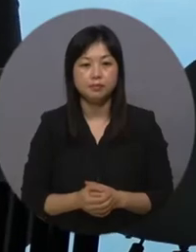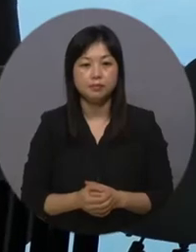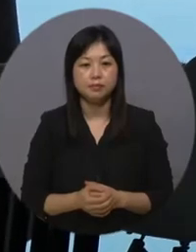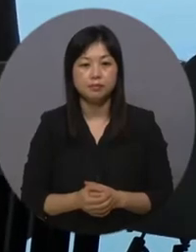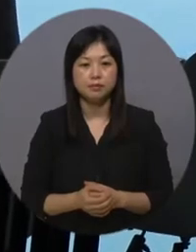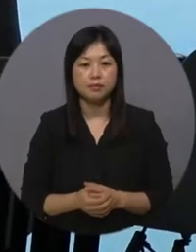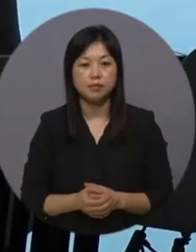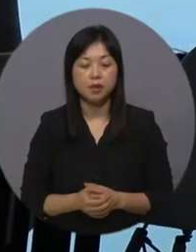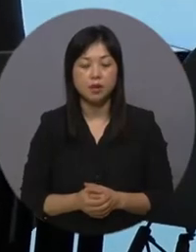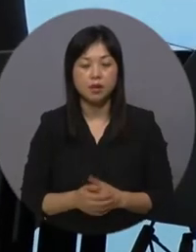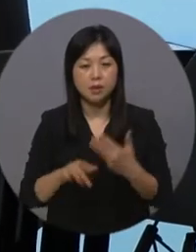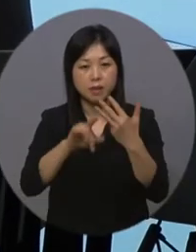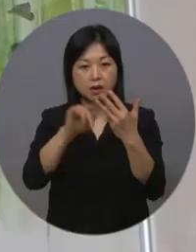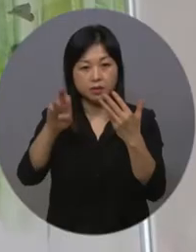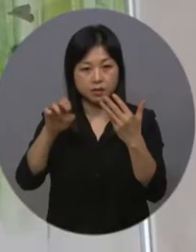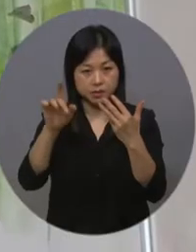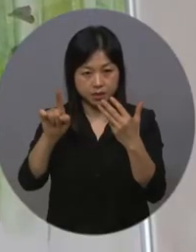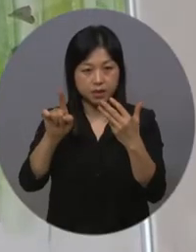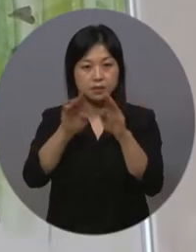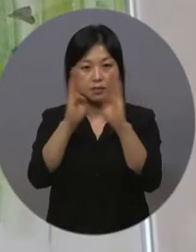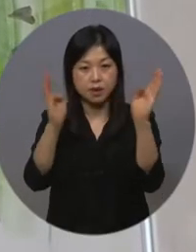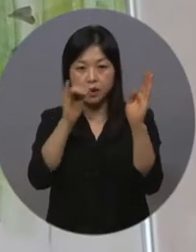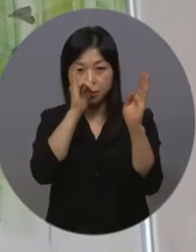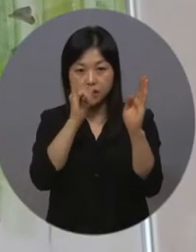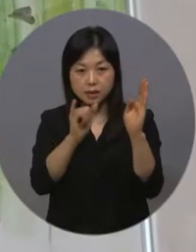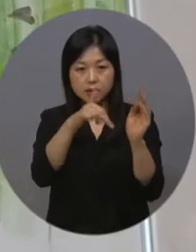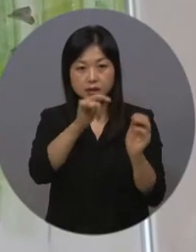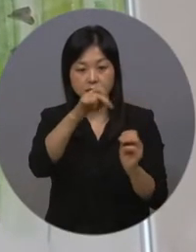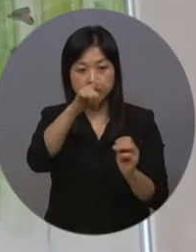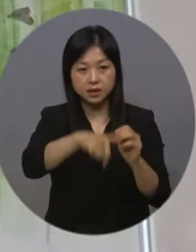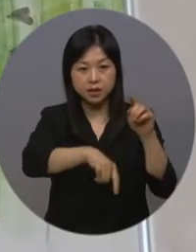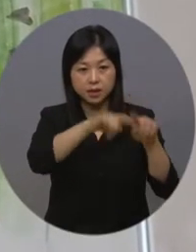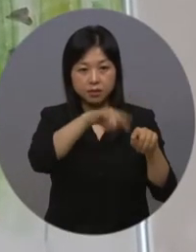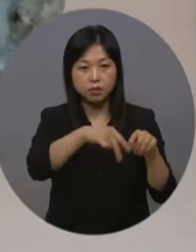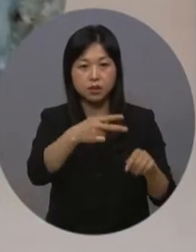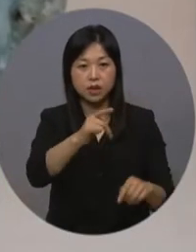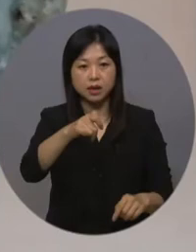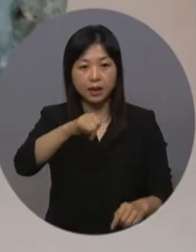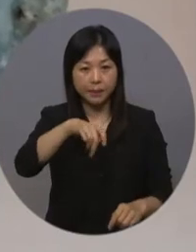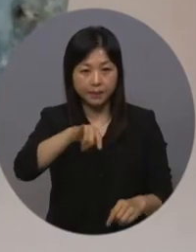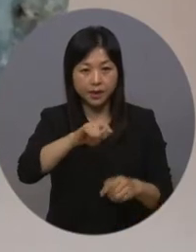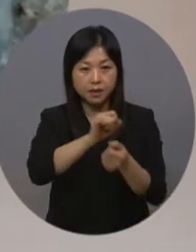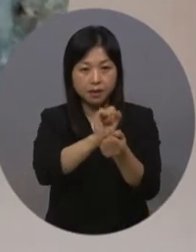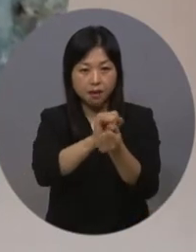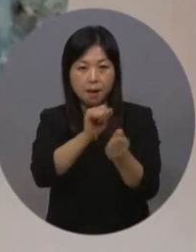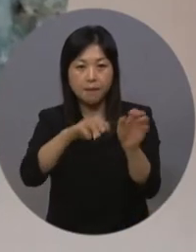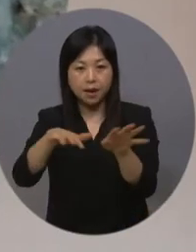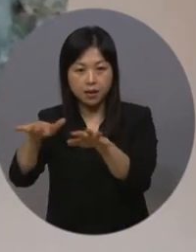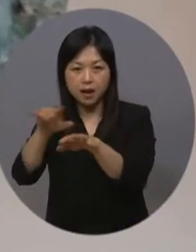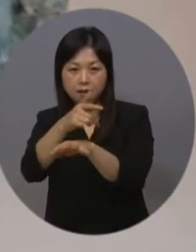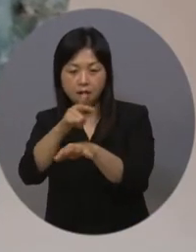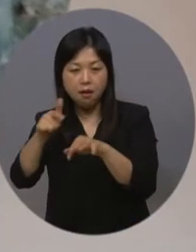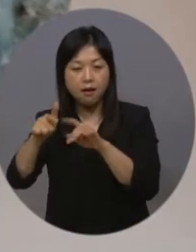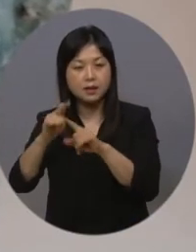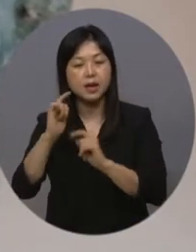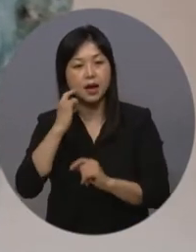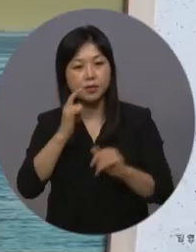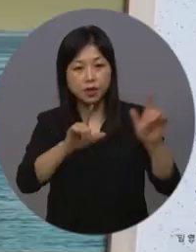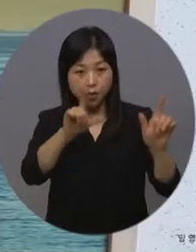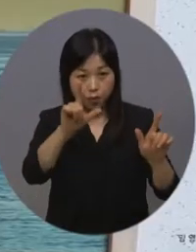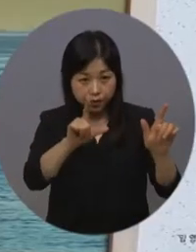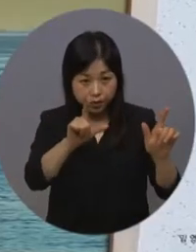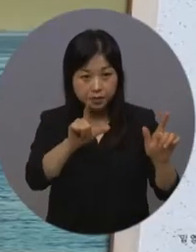오는 31일까지 열리는 이번 전시회는 자작나무, 따개비, 바다 등 자연의 아름다운 풍경과 서정을 담고